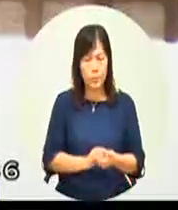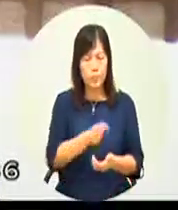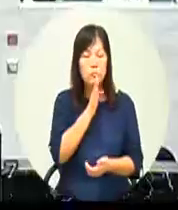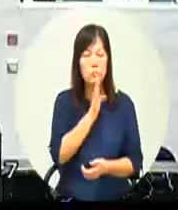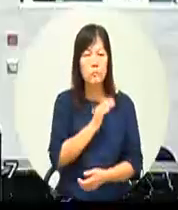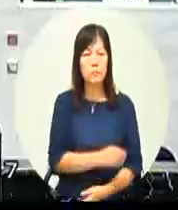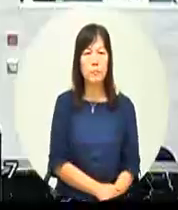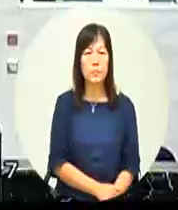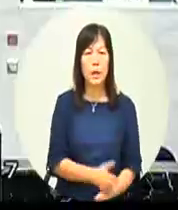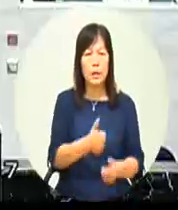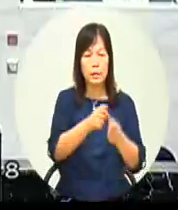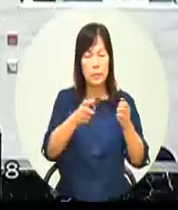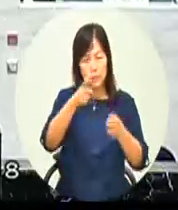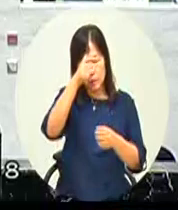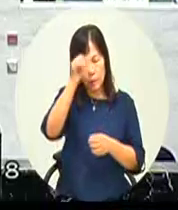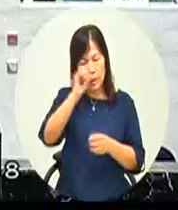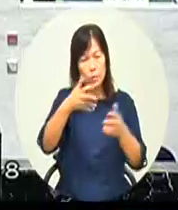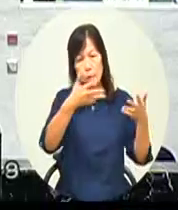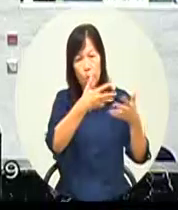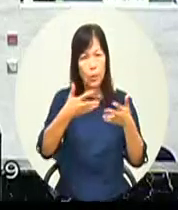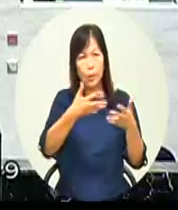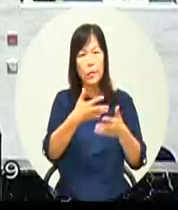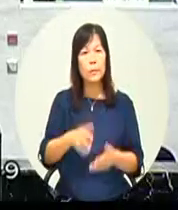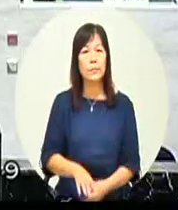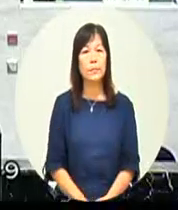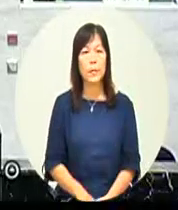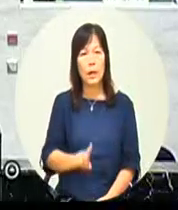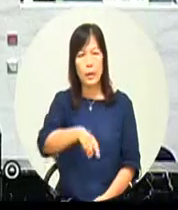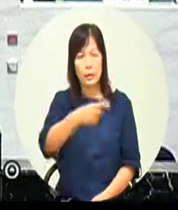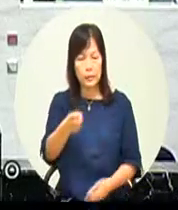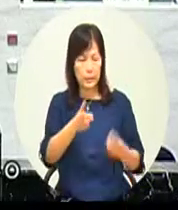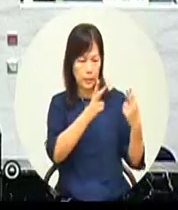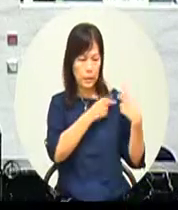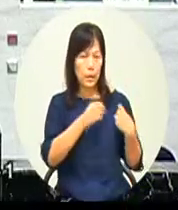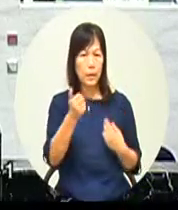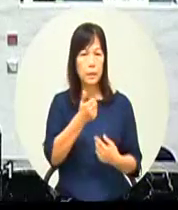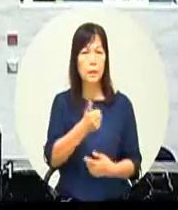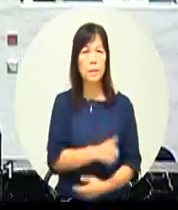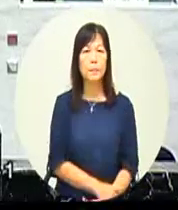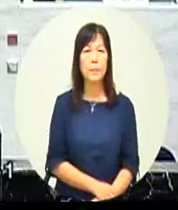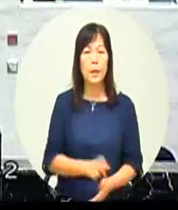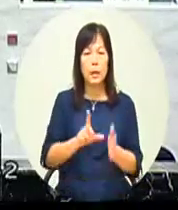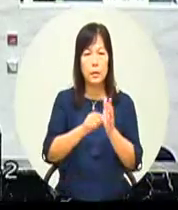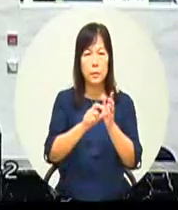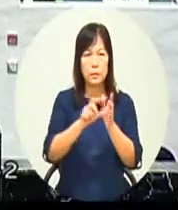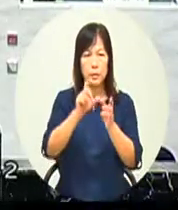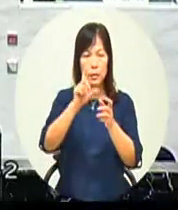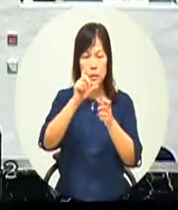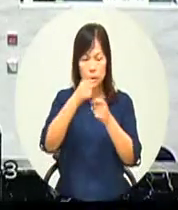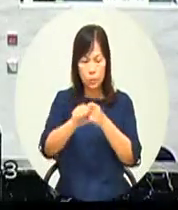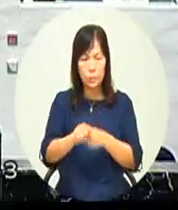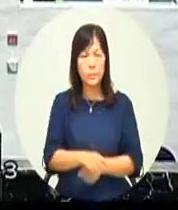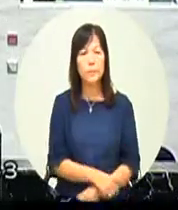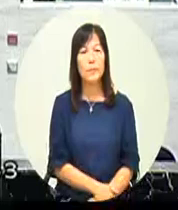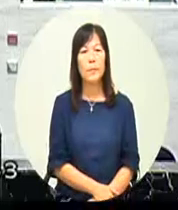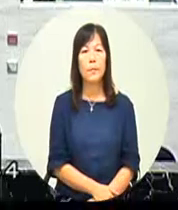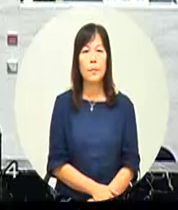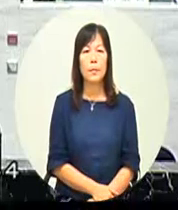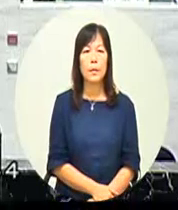好，谢谢。 好，谢谢黄议员的质询，那接下来是蔡金燕，蔡议员，15分钟。